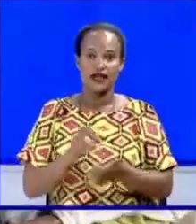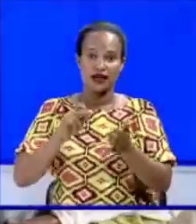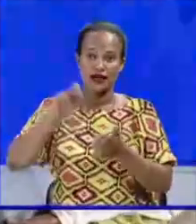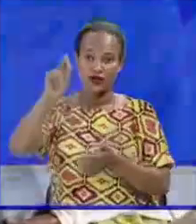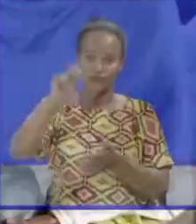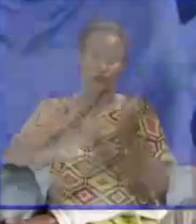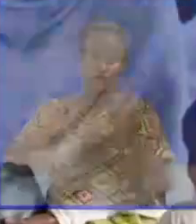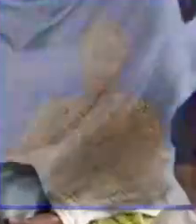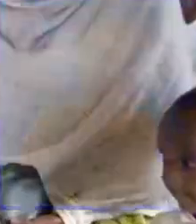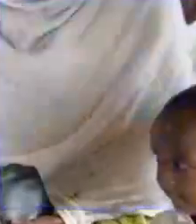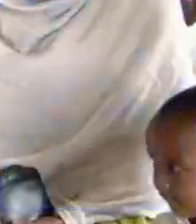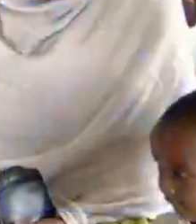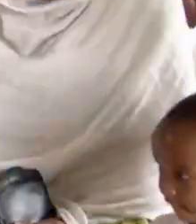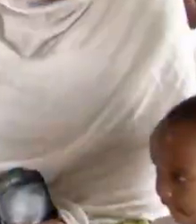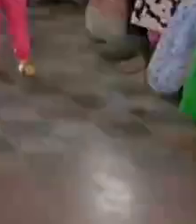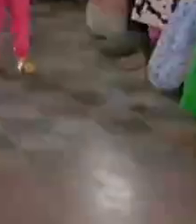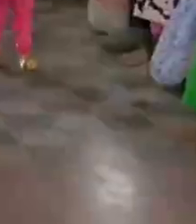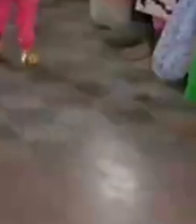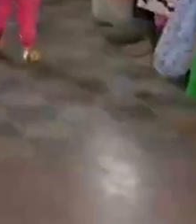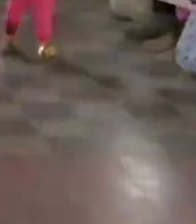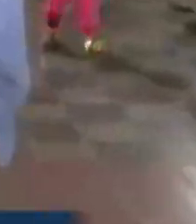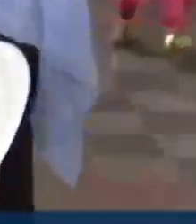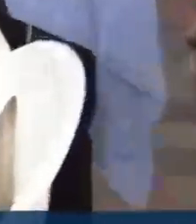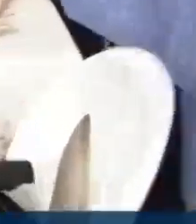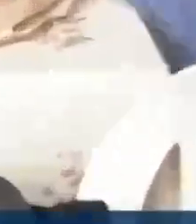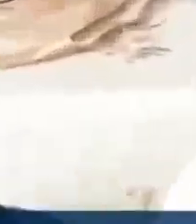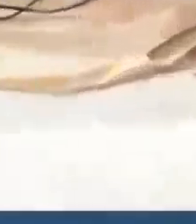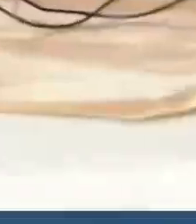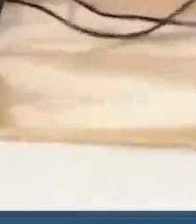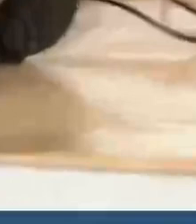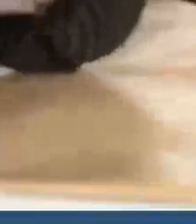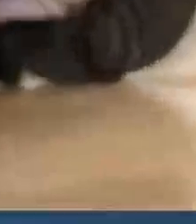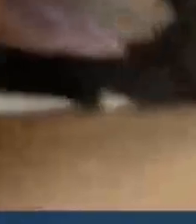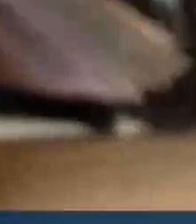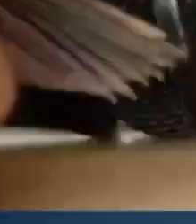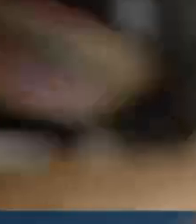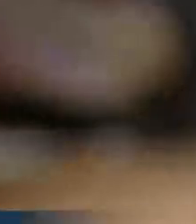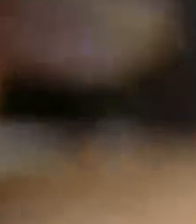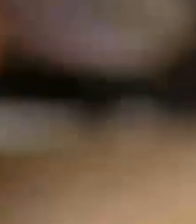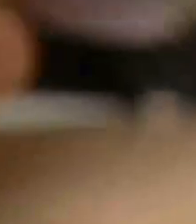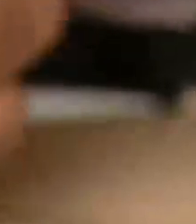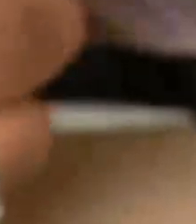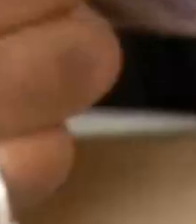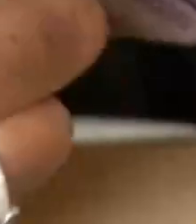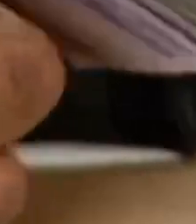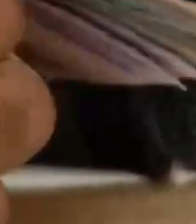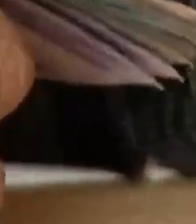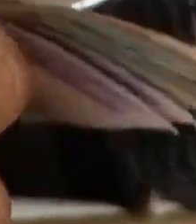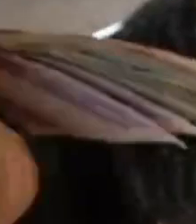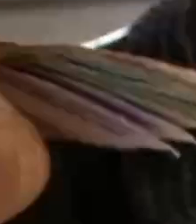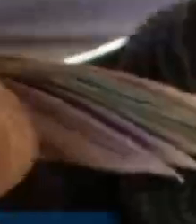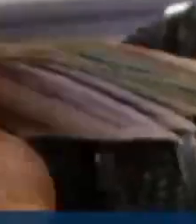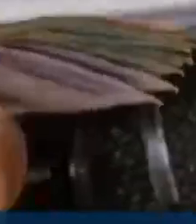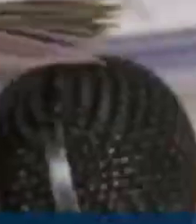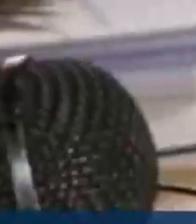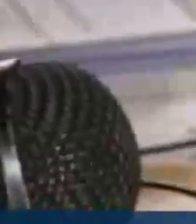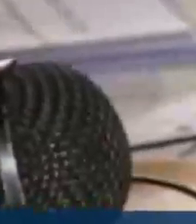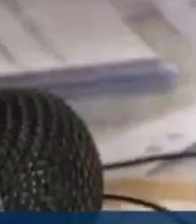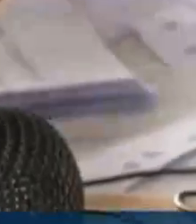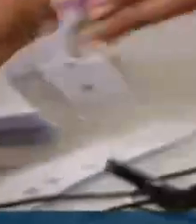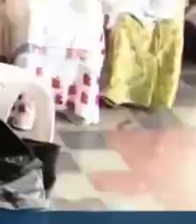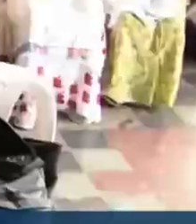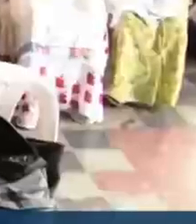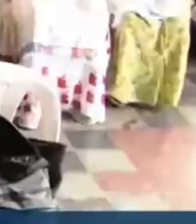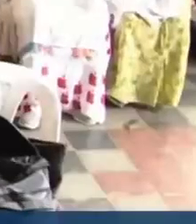ዲያስፖራ ትግራይ ኣካል እቲ መኸተ ኮይኖም ንዝተጸገመ ማሕበረሰብ ሓገዞም ኣጠናኺሮም ይቕጽልሉ ኣለዉ። ናይዚ መቐጸልታ ድማ ኣብ